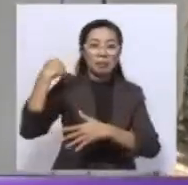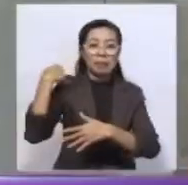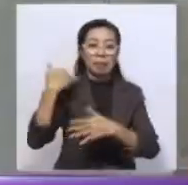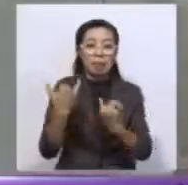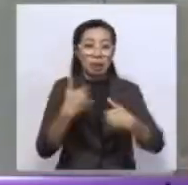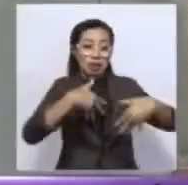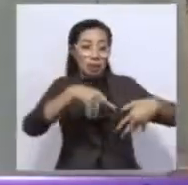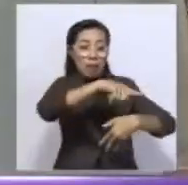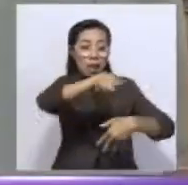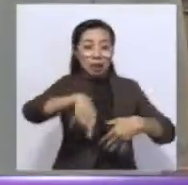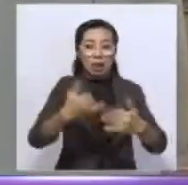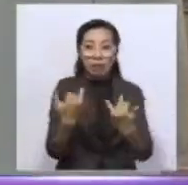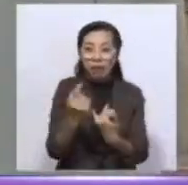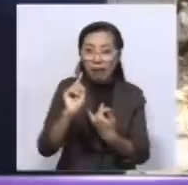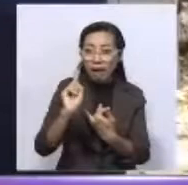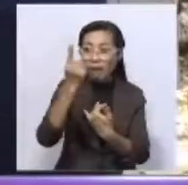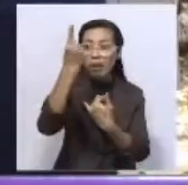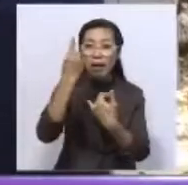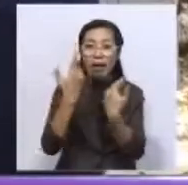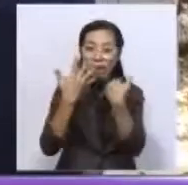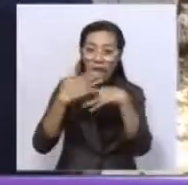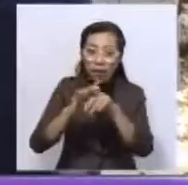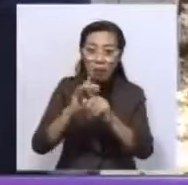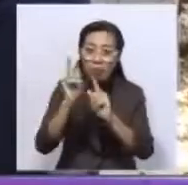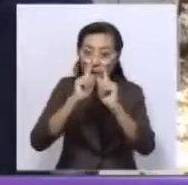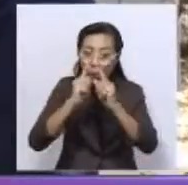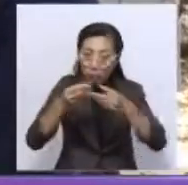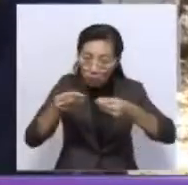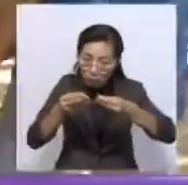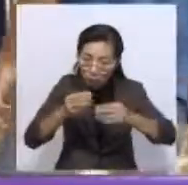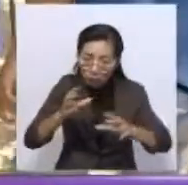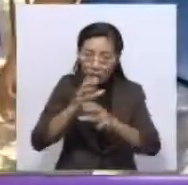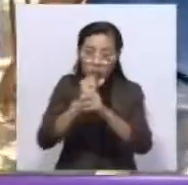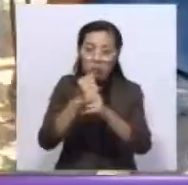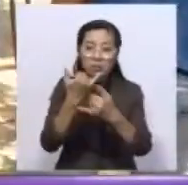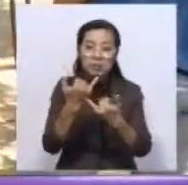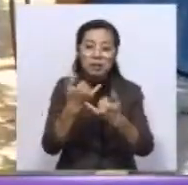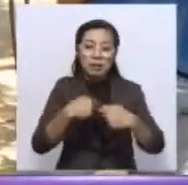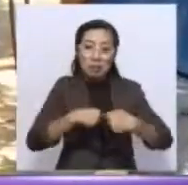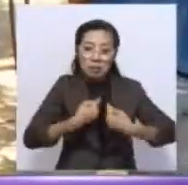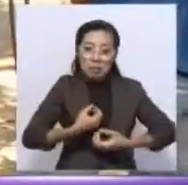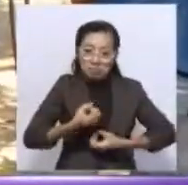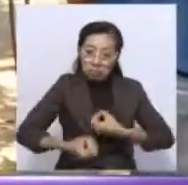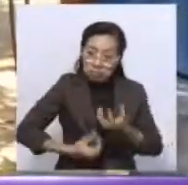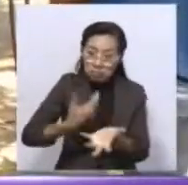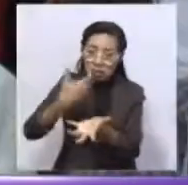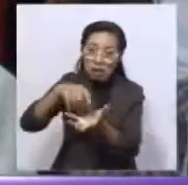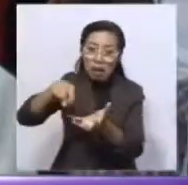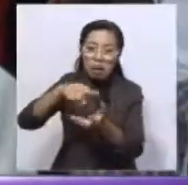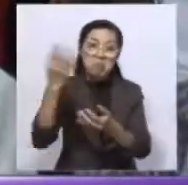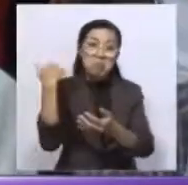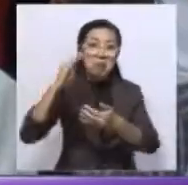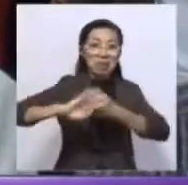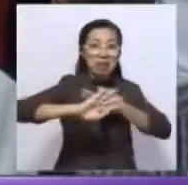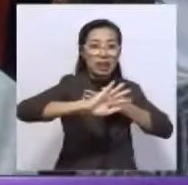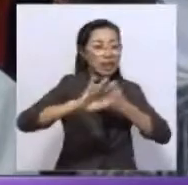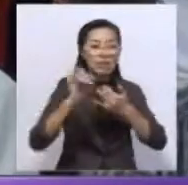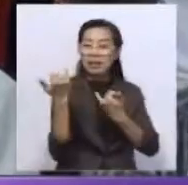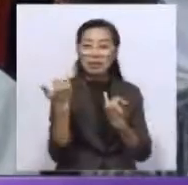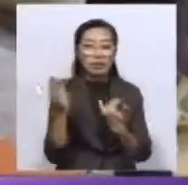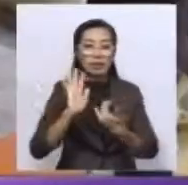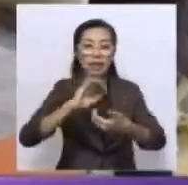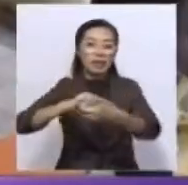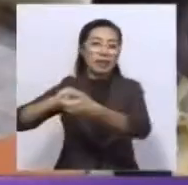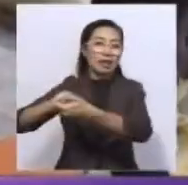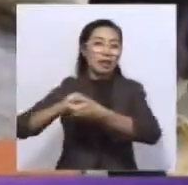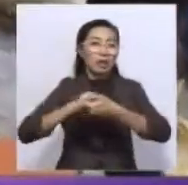งนี้เป็นเวทีแรกจัดการไมล์เซตตกผลึกเป้าหมายชัดหลังเสร็จกิจเปิดใจก็บ่มีไผโตมั่นคือแต่ก่อนถึงเวลาจับมือมิต